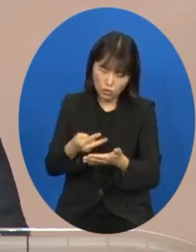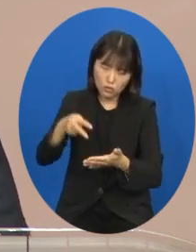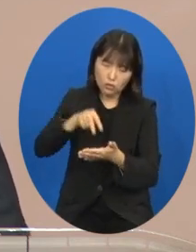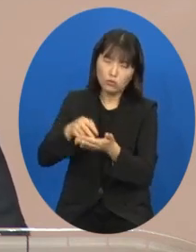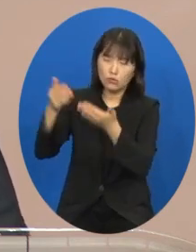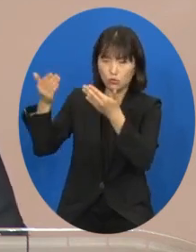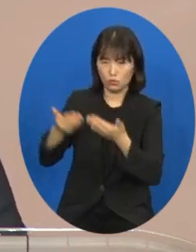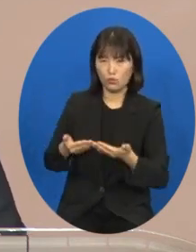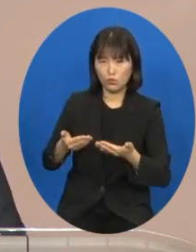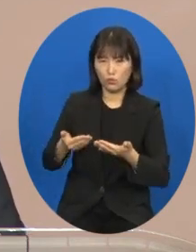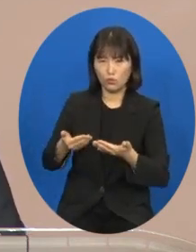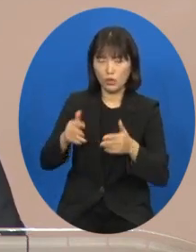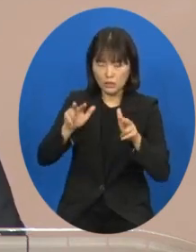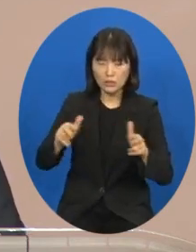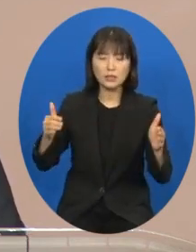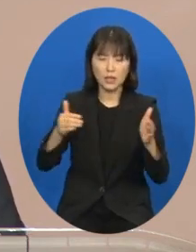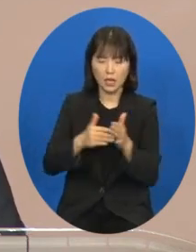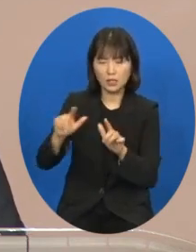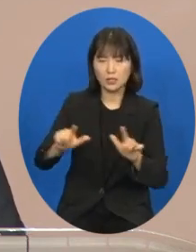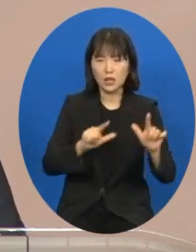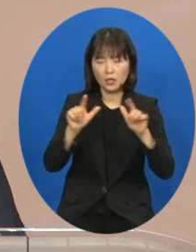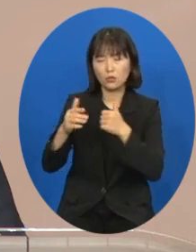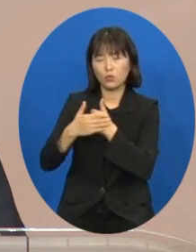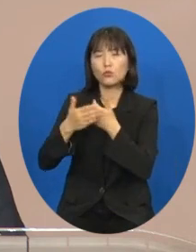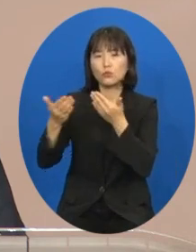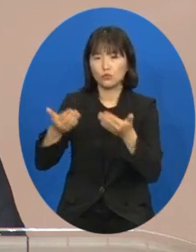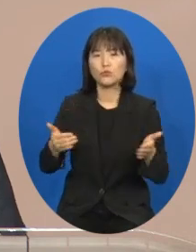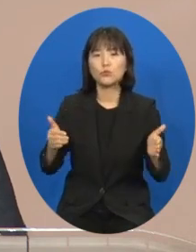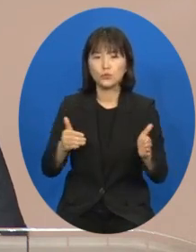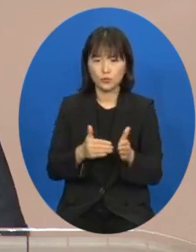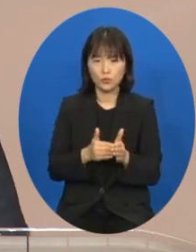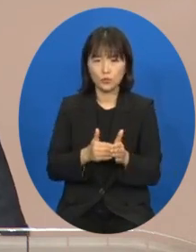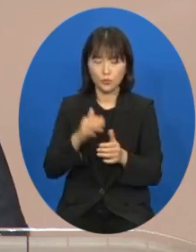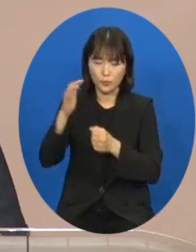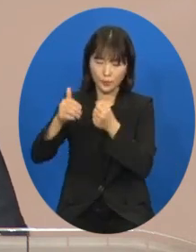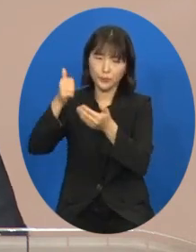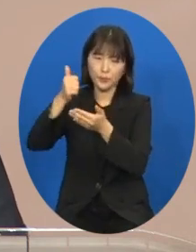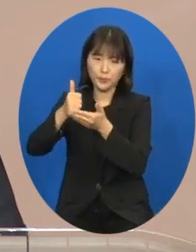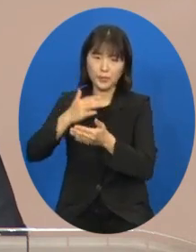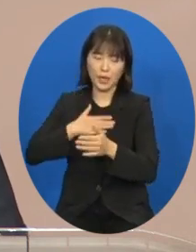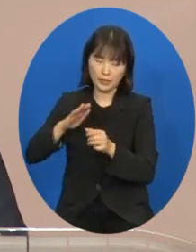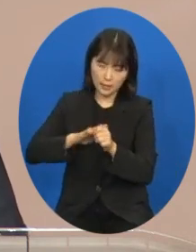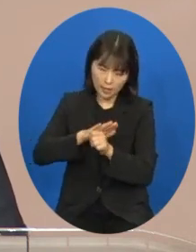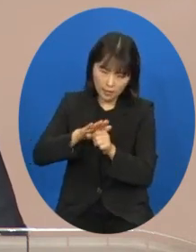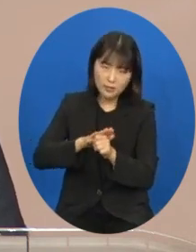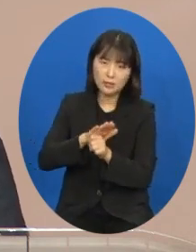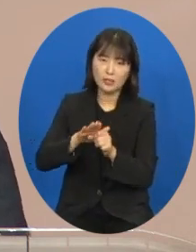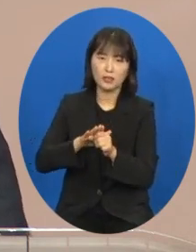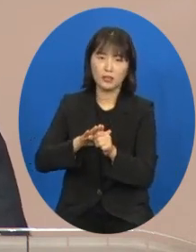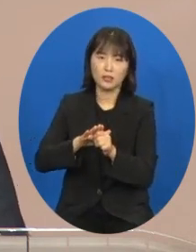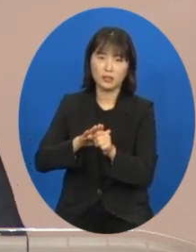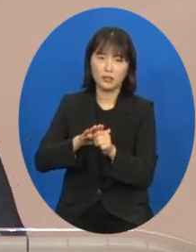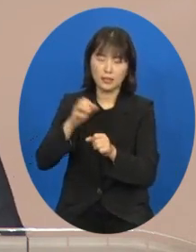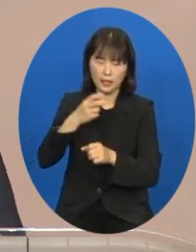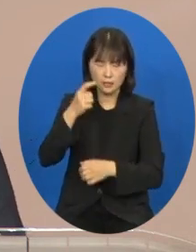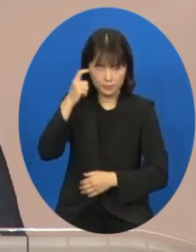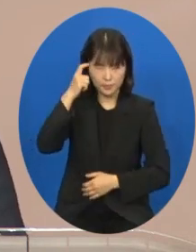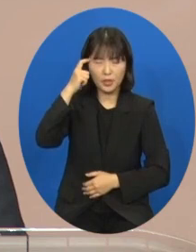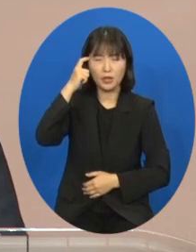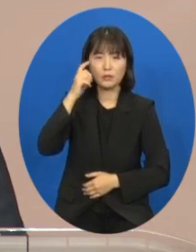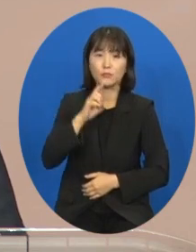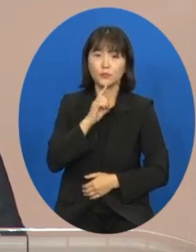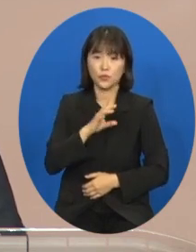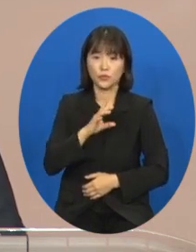일으키셔서 지금까지 살게 하셨습니다. 하나님이 나를 사랑하신다는 것을 다시 깨달았을